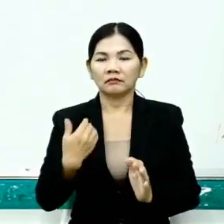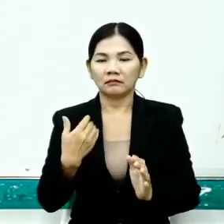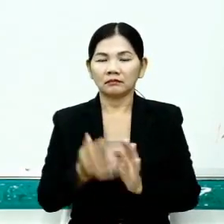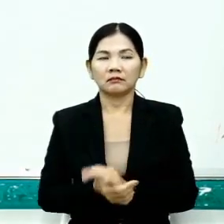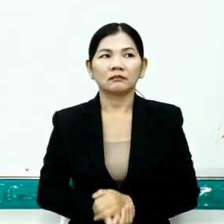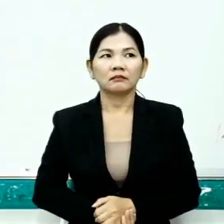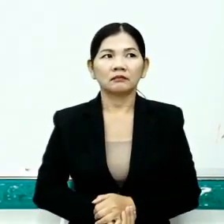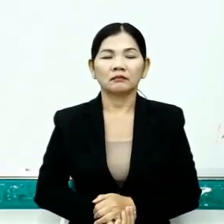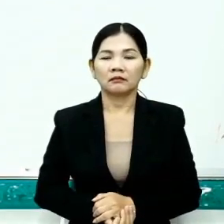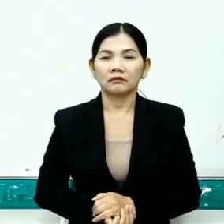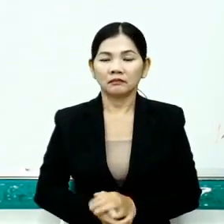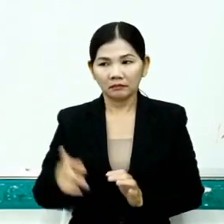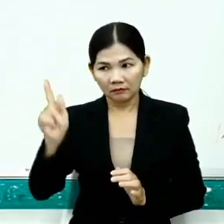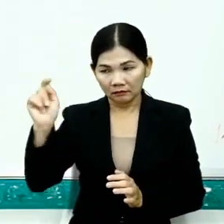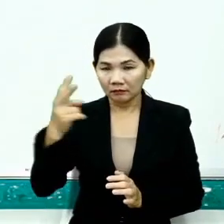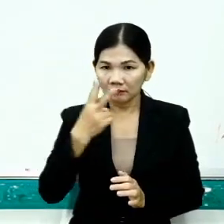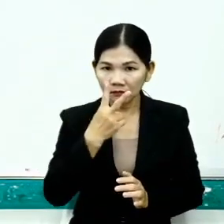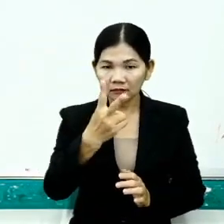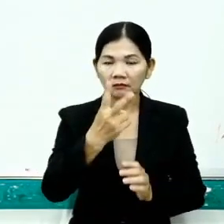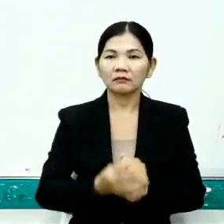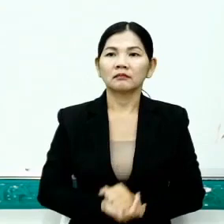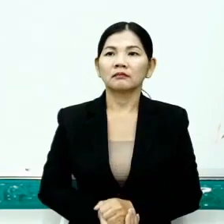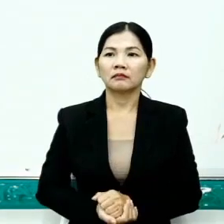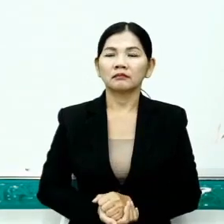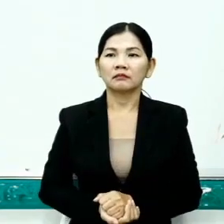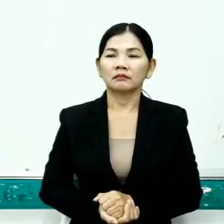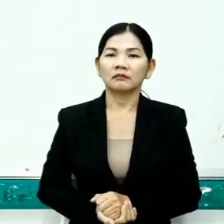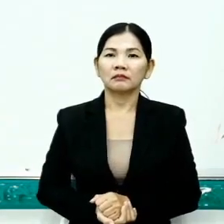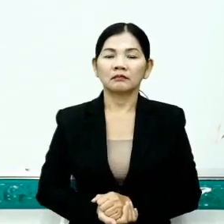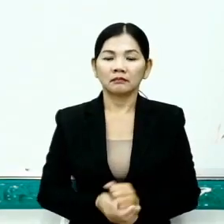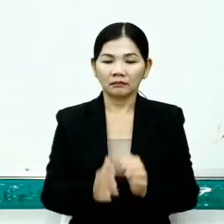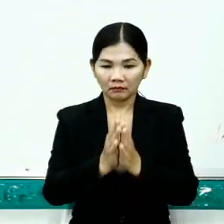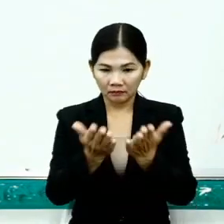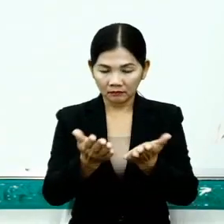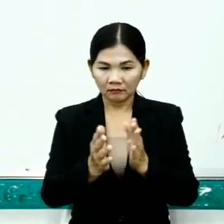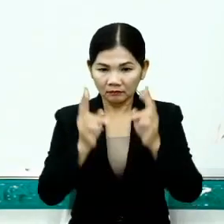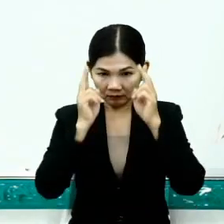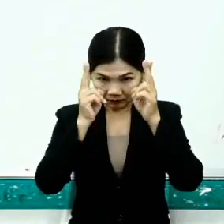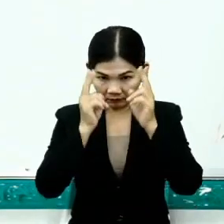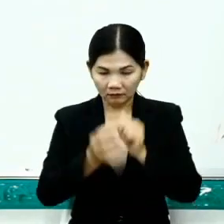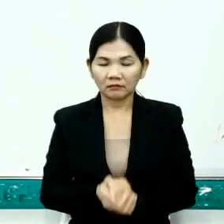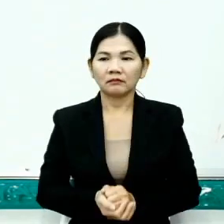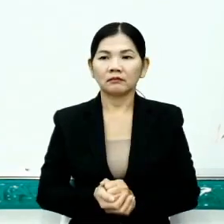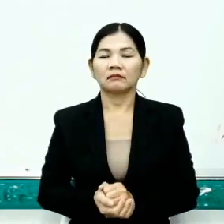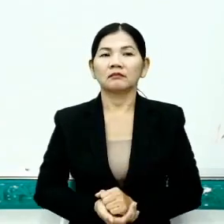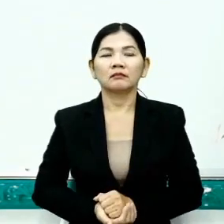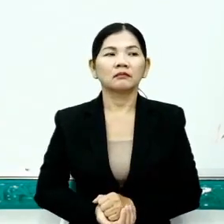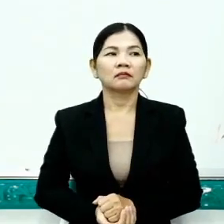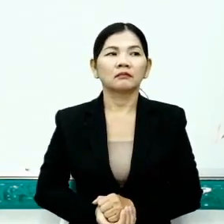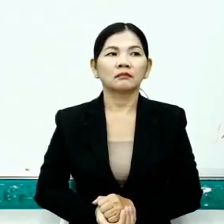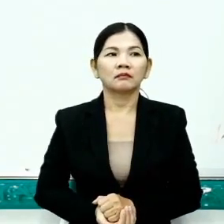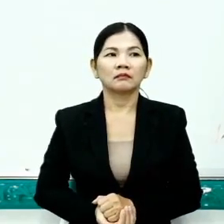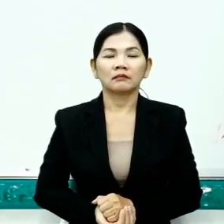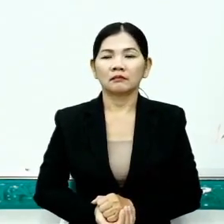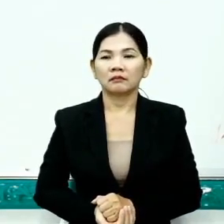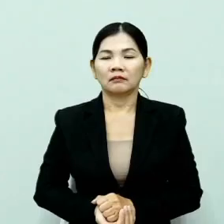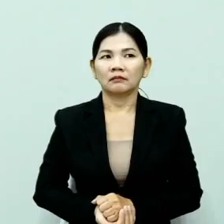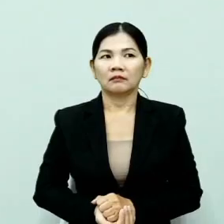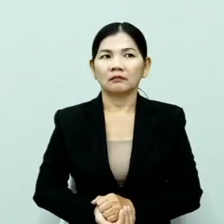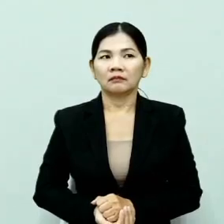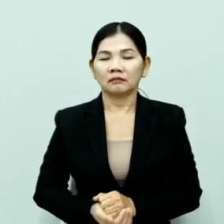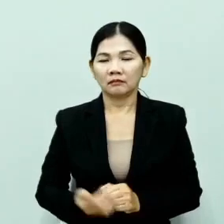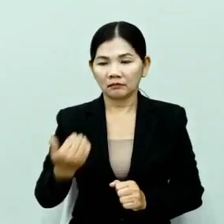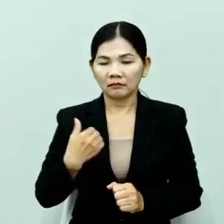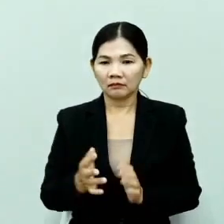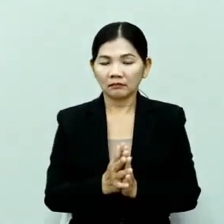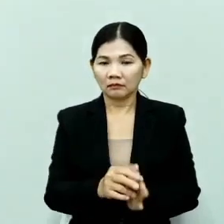បស់កូនឡើងកូនមើលរូបភាពនៅក្នុងសិភៅសិក្សាគោលរបស់យើងនេះអញ្ចឹងគឺរូប